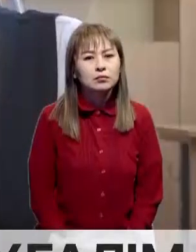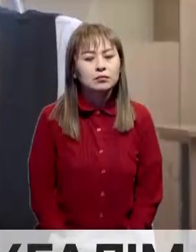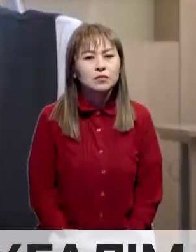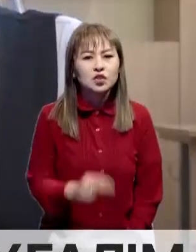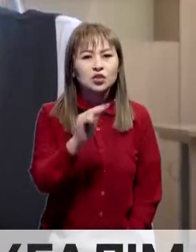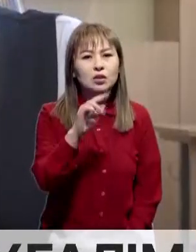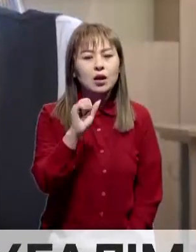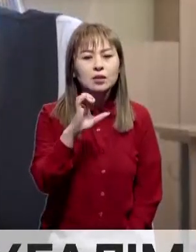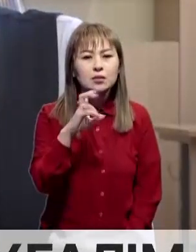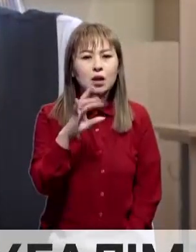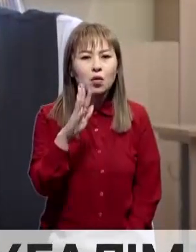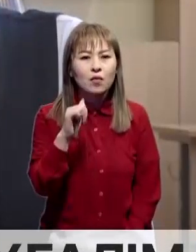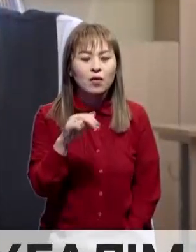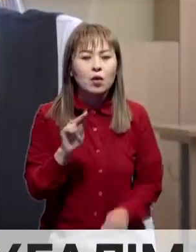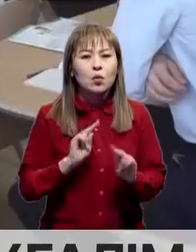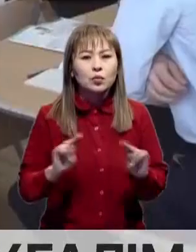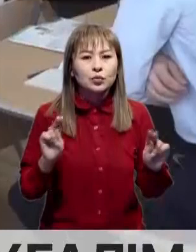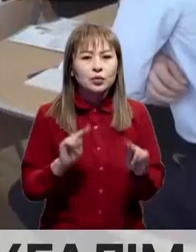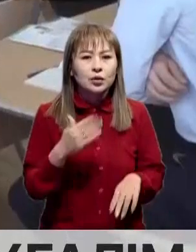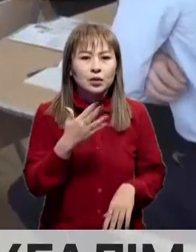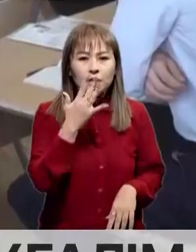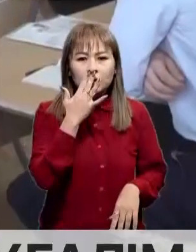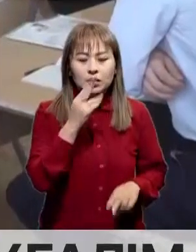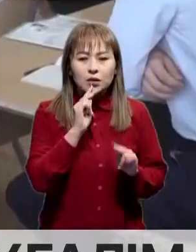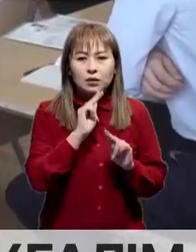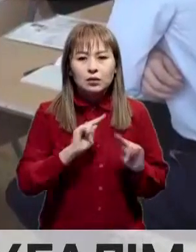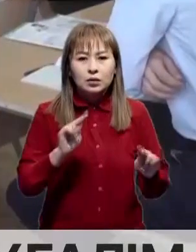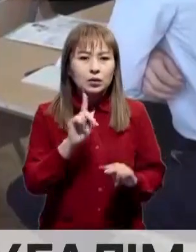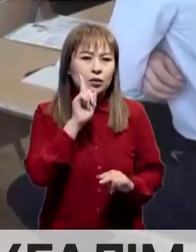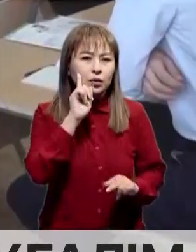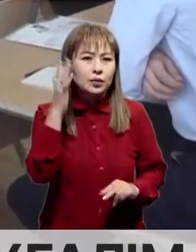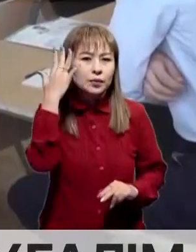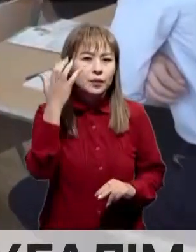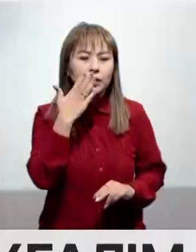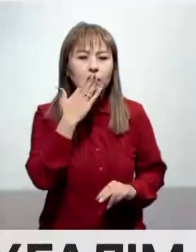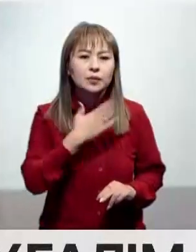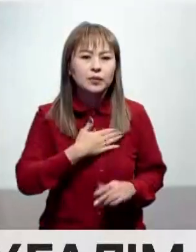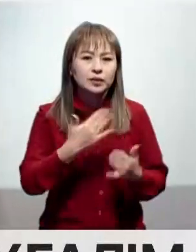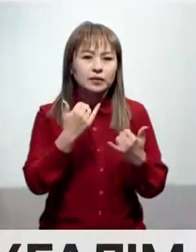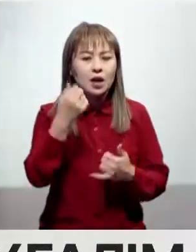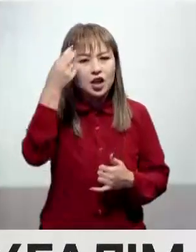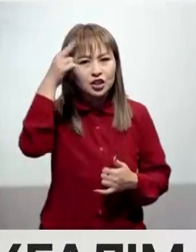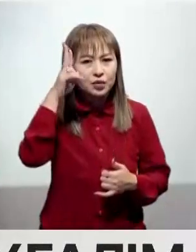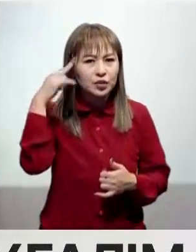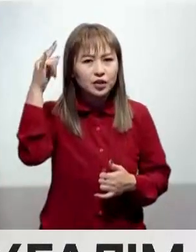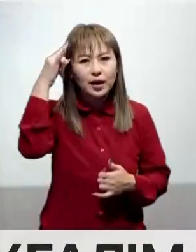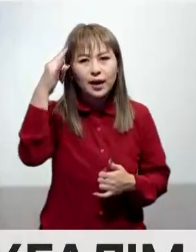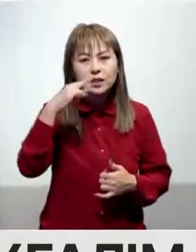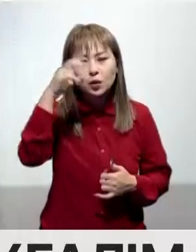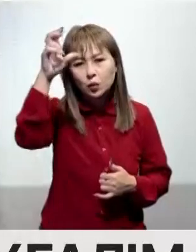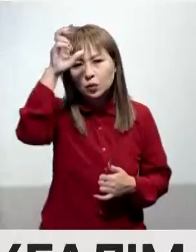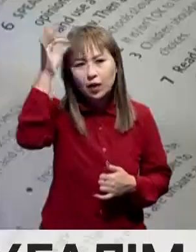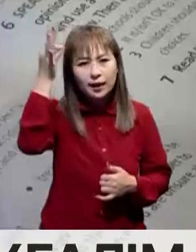Чинара Асланованың мамандығы мұғалім. Ол шет тілдеріне жастайынан құмар болып өсті. Қазір Әзербайжан, қазақ, түрік,